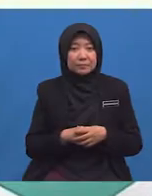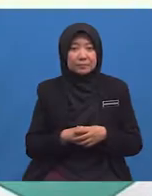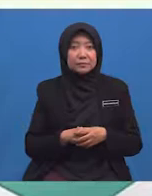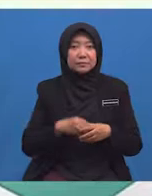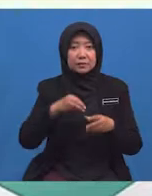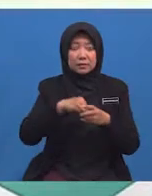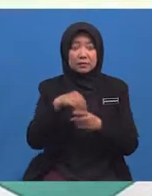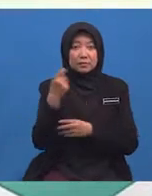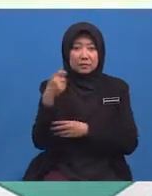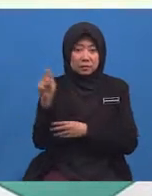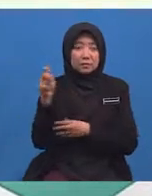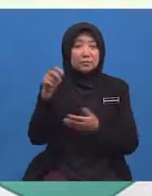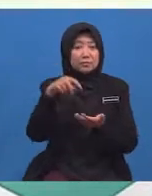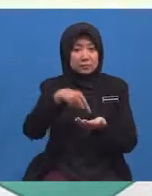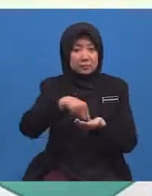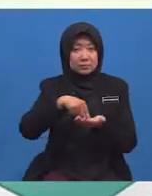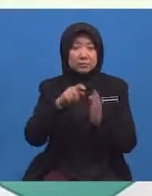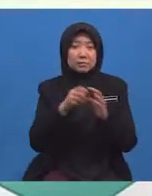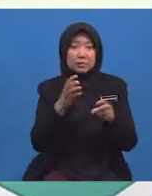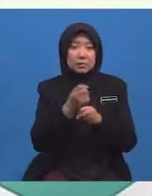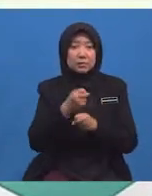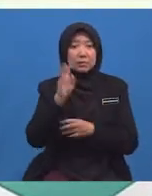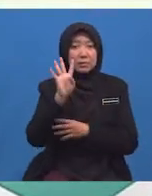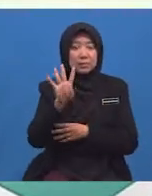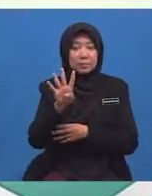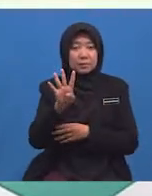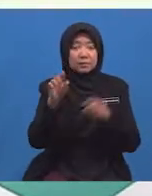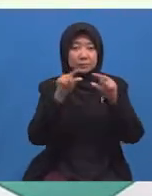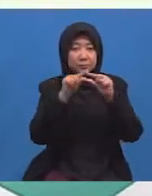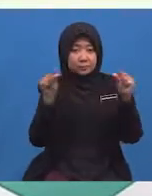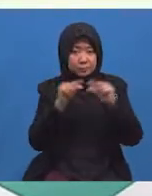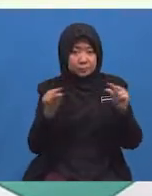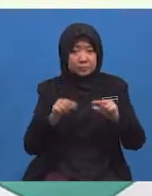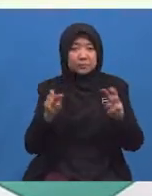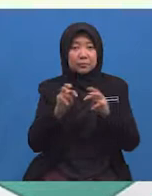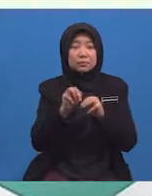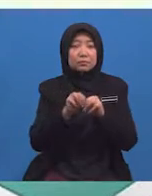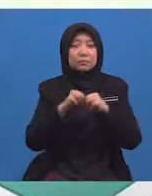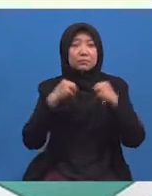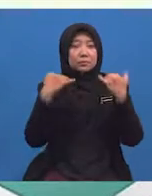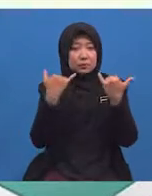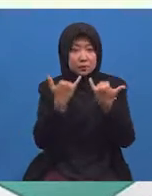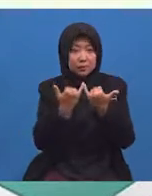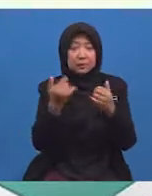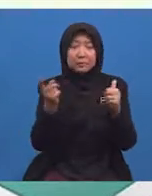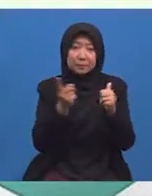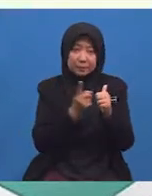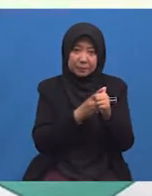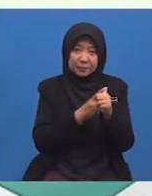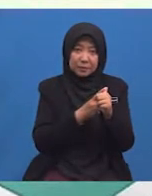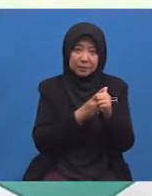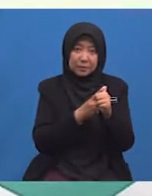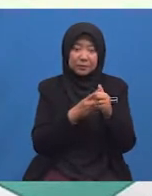Dalam teks Sulalatus Salatin terdapat empat lapisan masyarakat, iaitu yang pertama